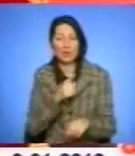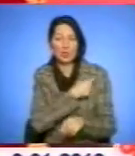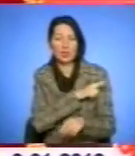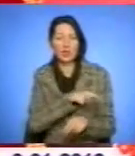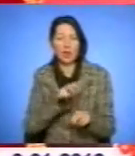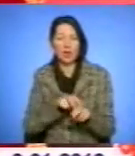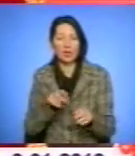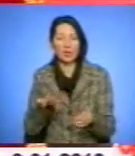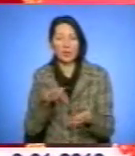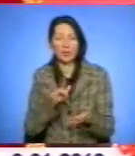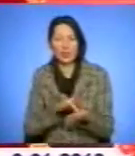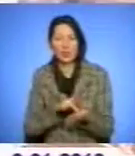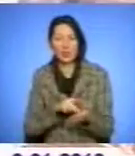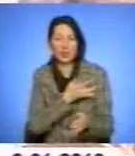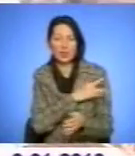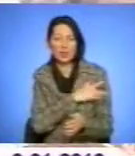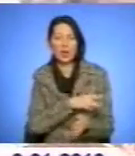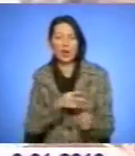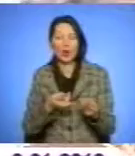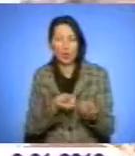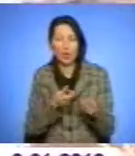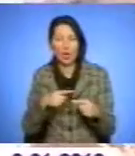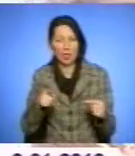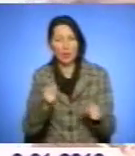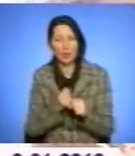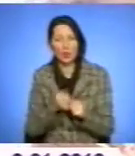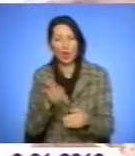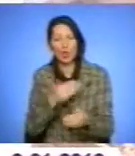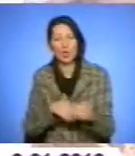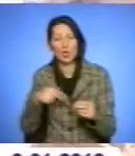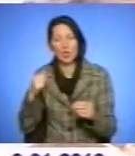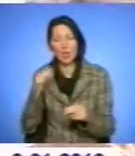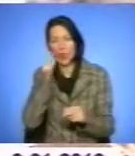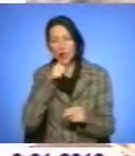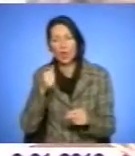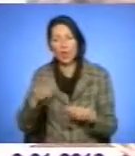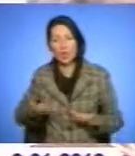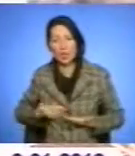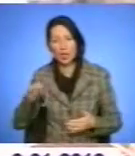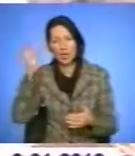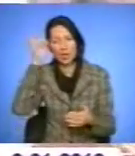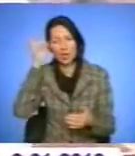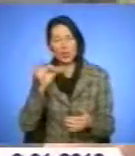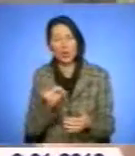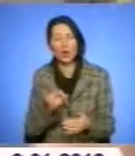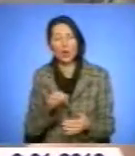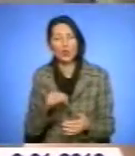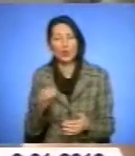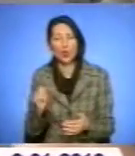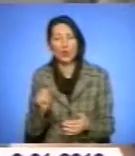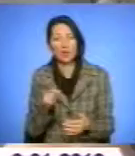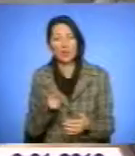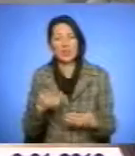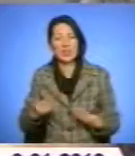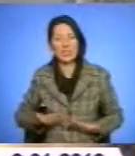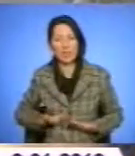міста санітаром, кочегаром та на інших роботах. Останні роки його життя згадує Ольга Жулковська. Він